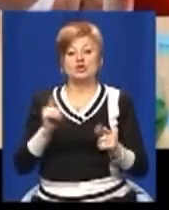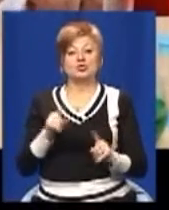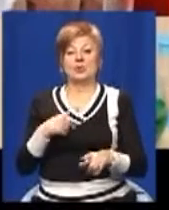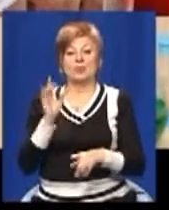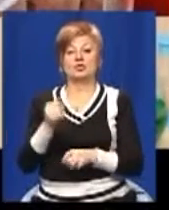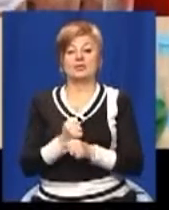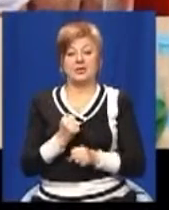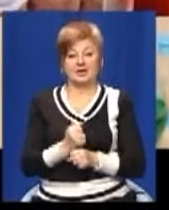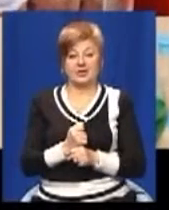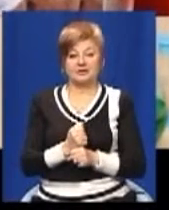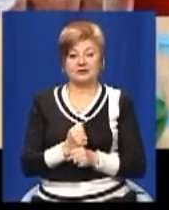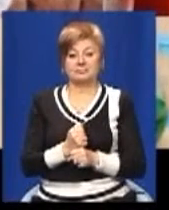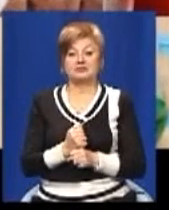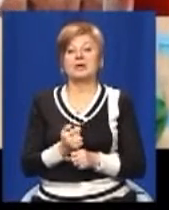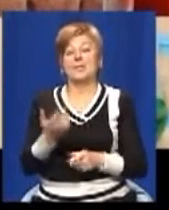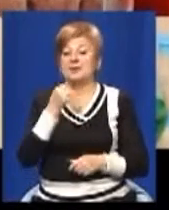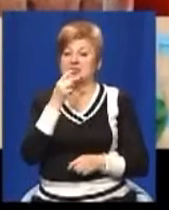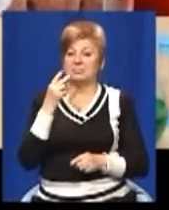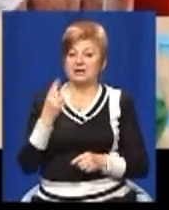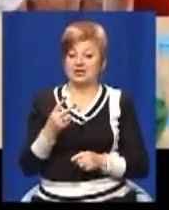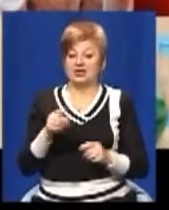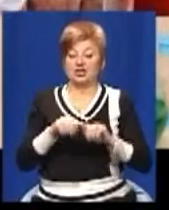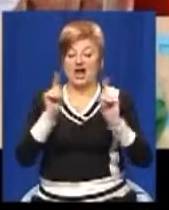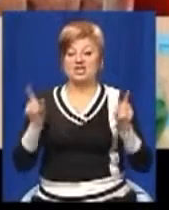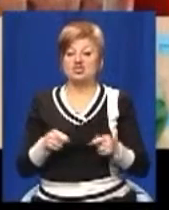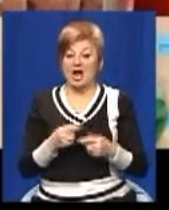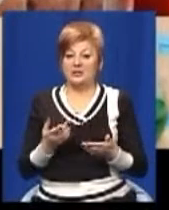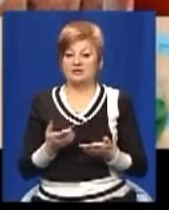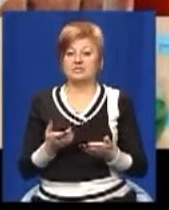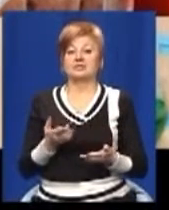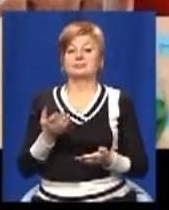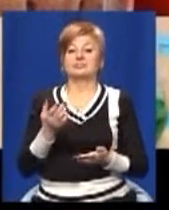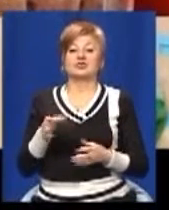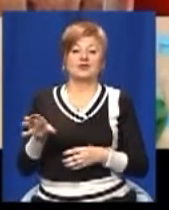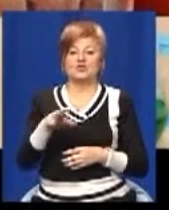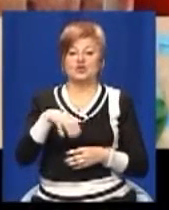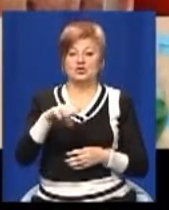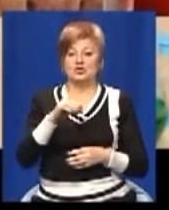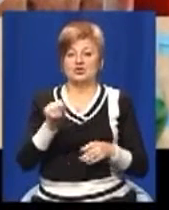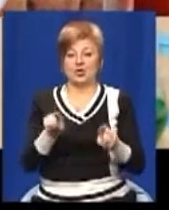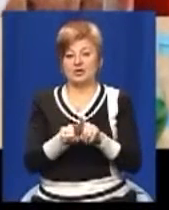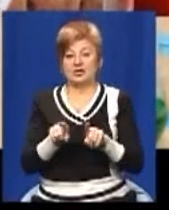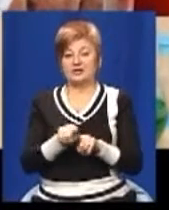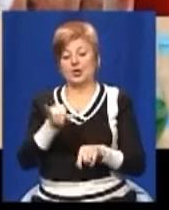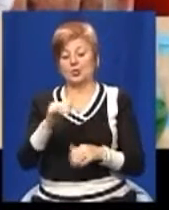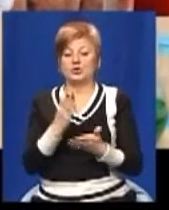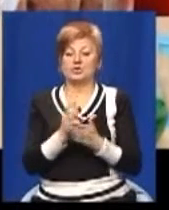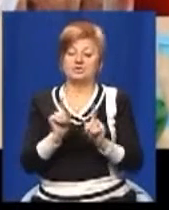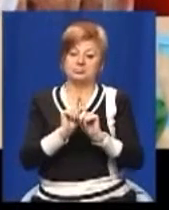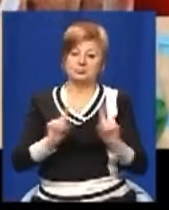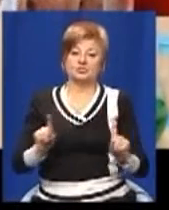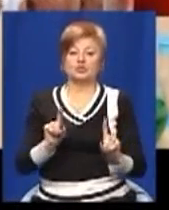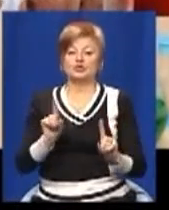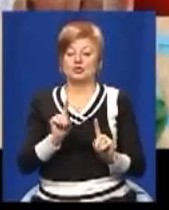ми будемо робити? Подивіться, кулька, вона вся однакова, чи в неї є якісь